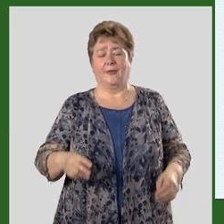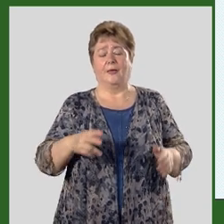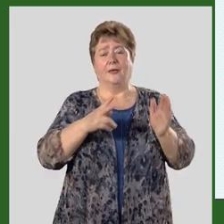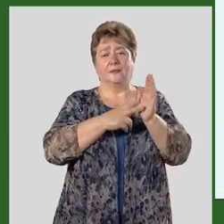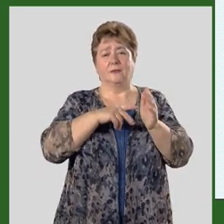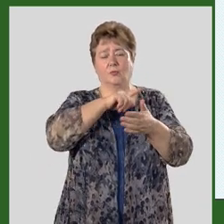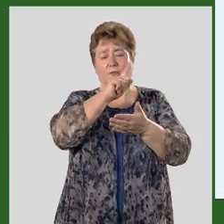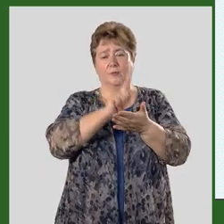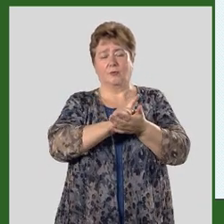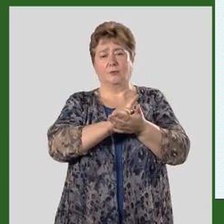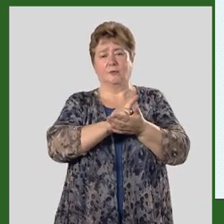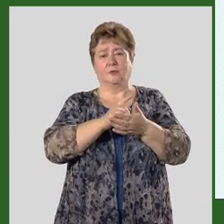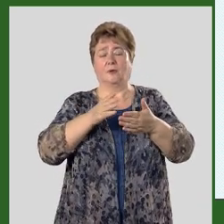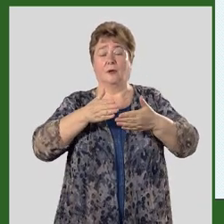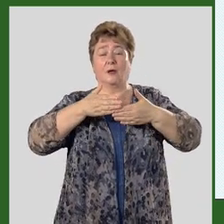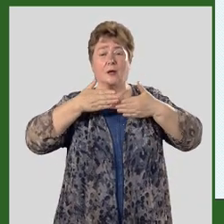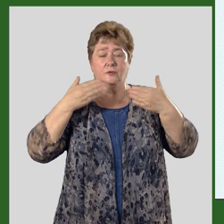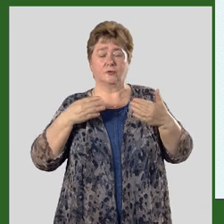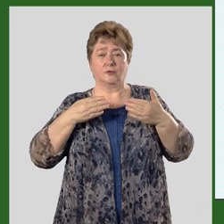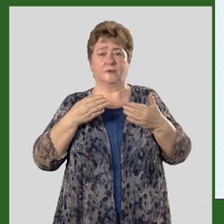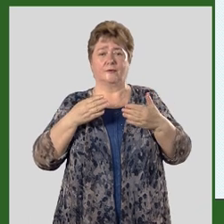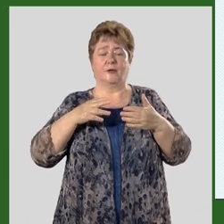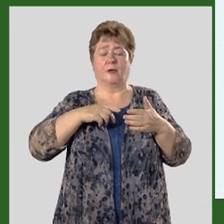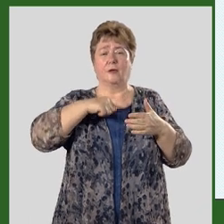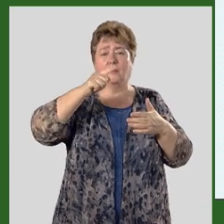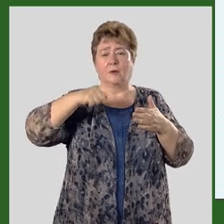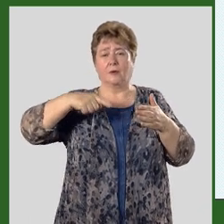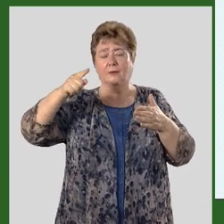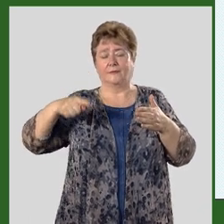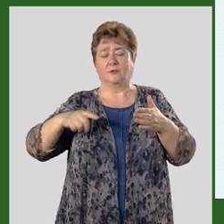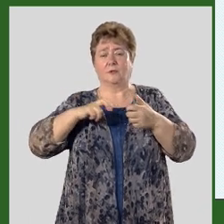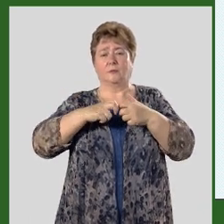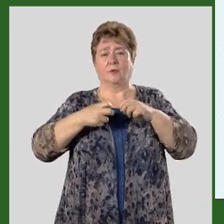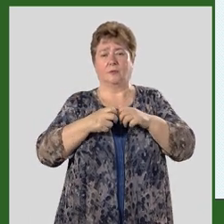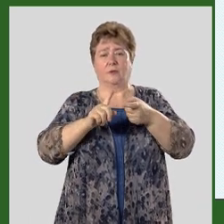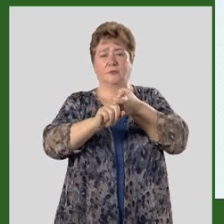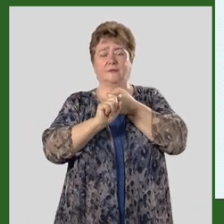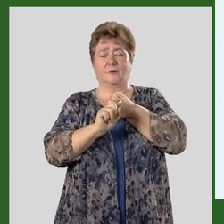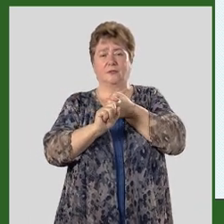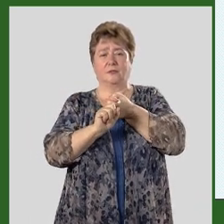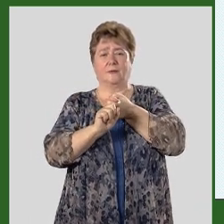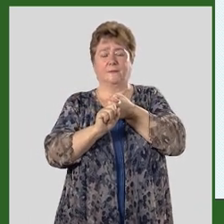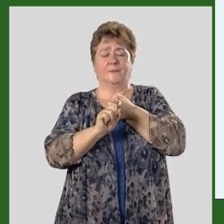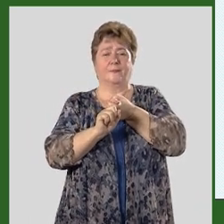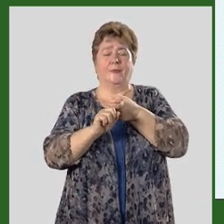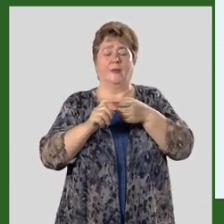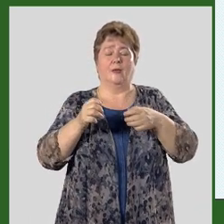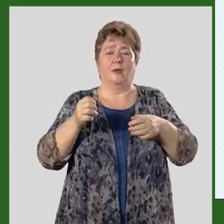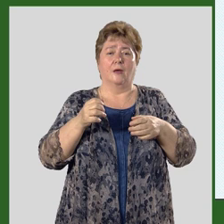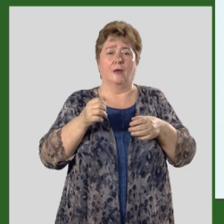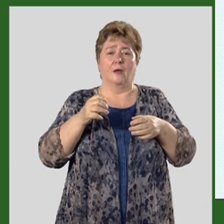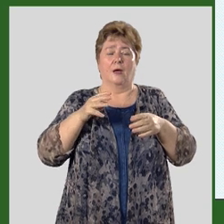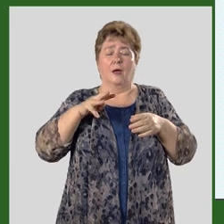Седьмой вопрос. Отсутствие демографических проблем в Кыргызстане связано А.